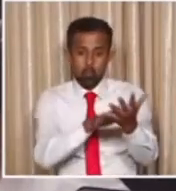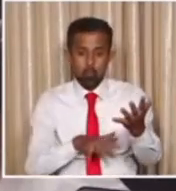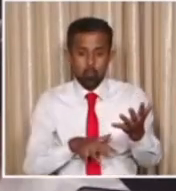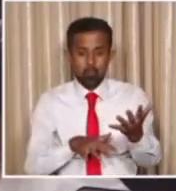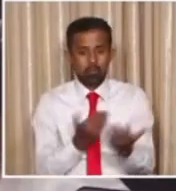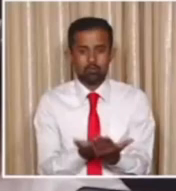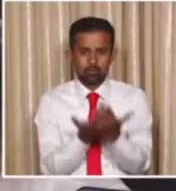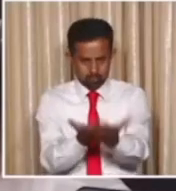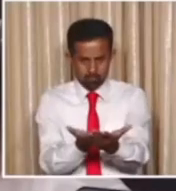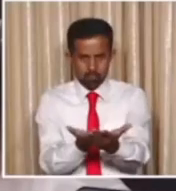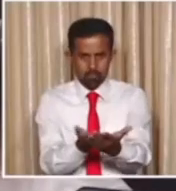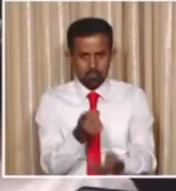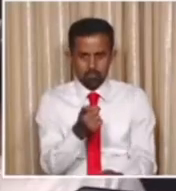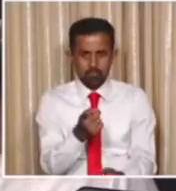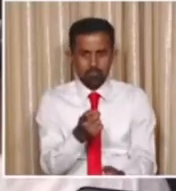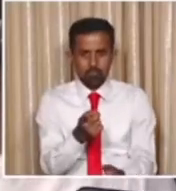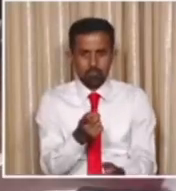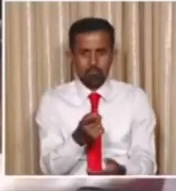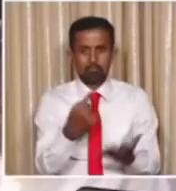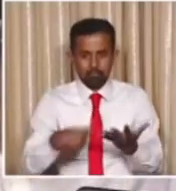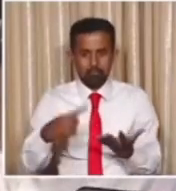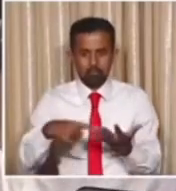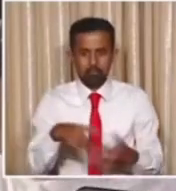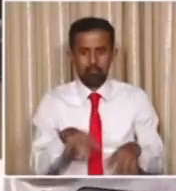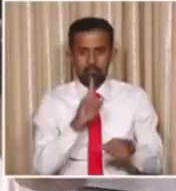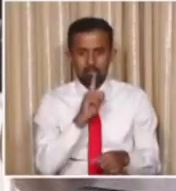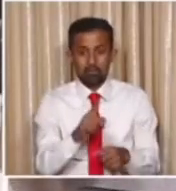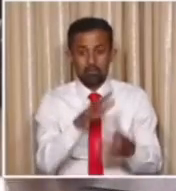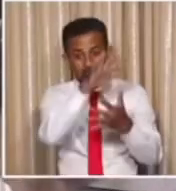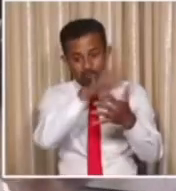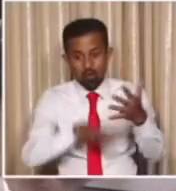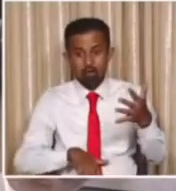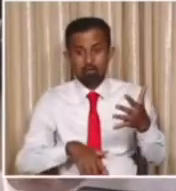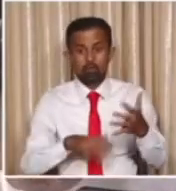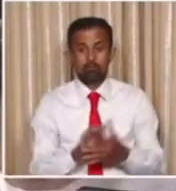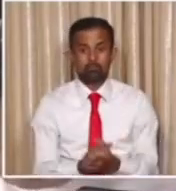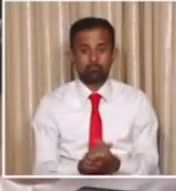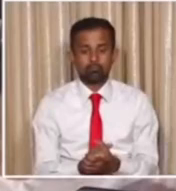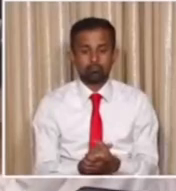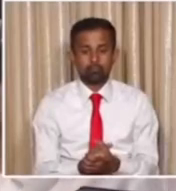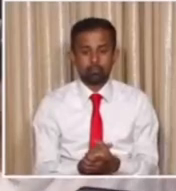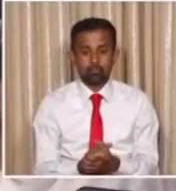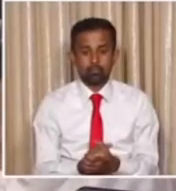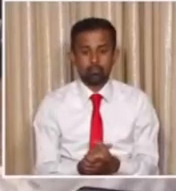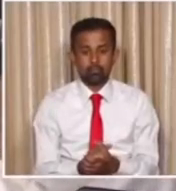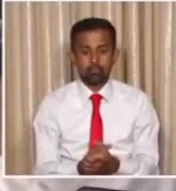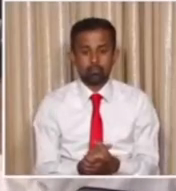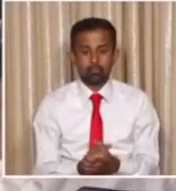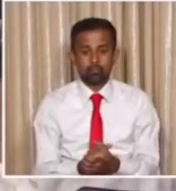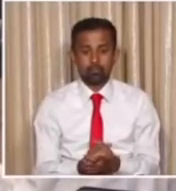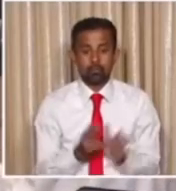ටේබල් කරන්නද අවශ්‍යද? කින්කට කියවන්න ඕනේද? සාරි ලයිස්තුවක් තියෙනවා. ට්‍රෙෂරි කියා